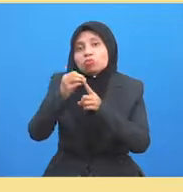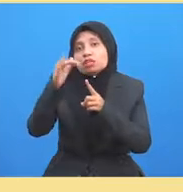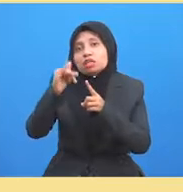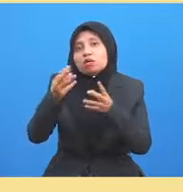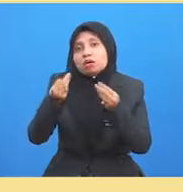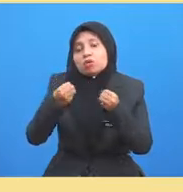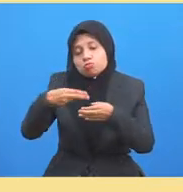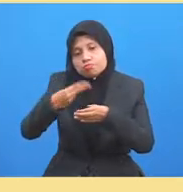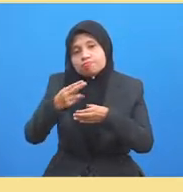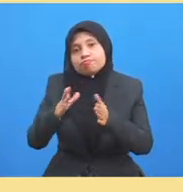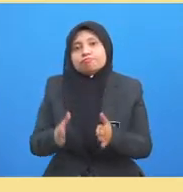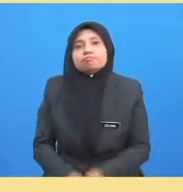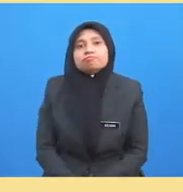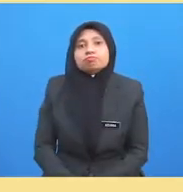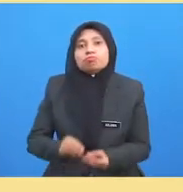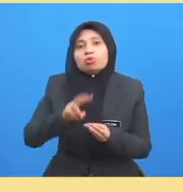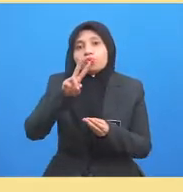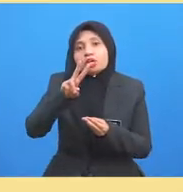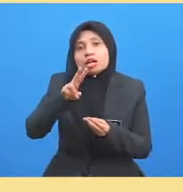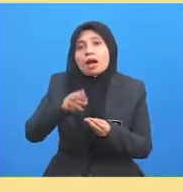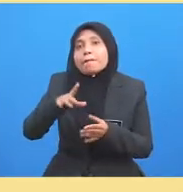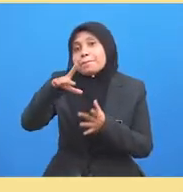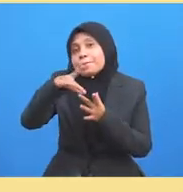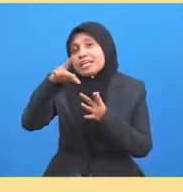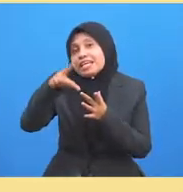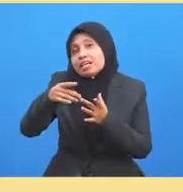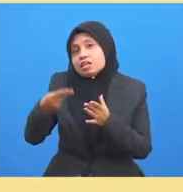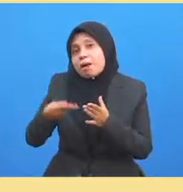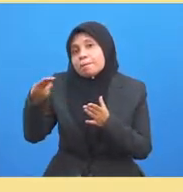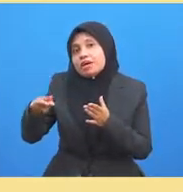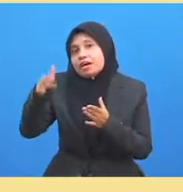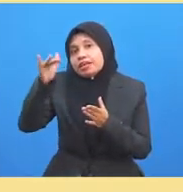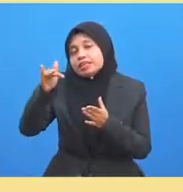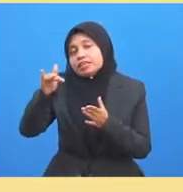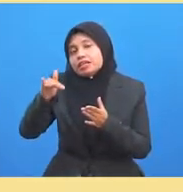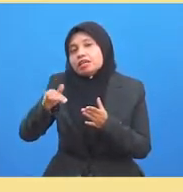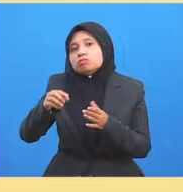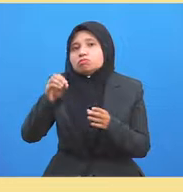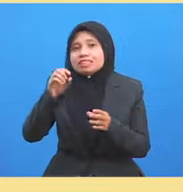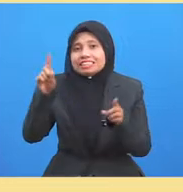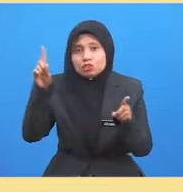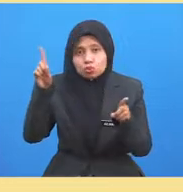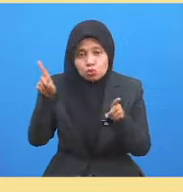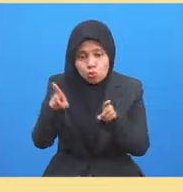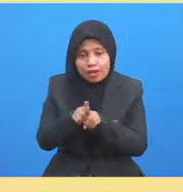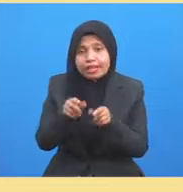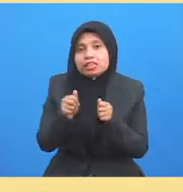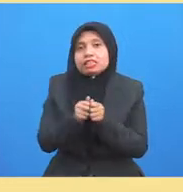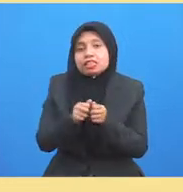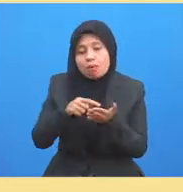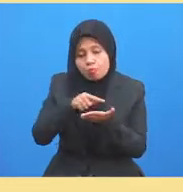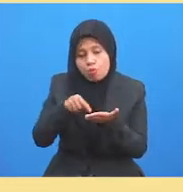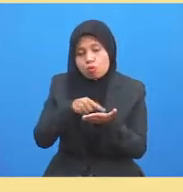dihasilkan. Langkah kedua, kita perlu memilih bahan yang bersesuaian dengan model